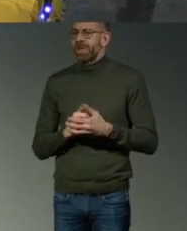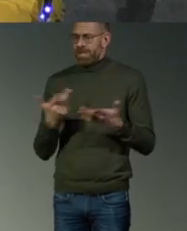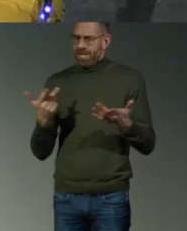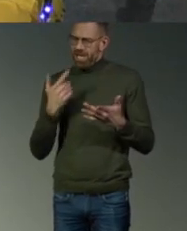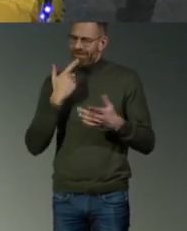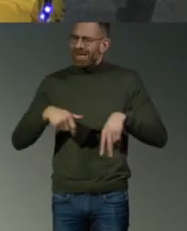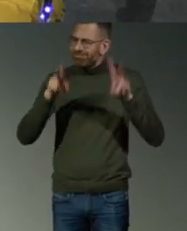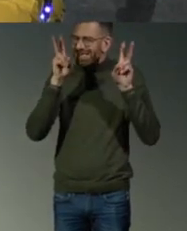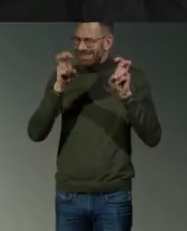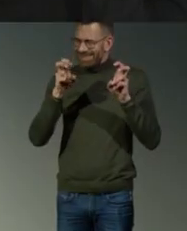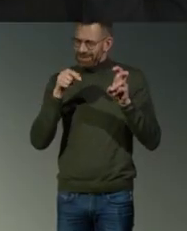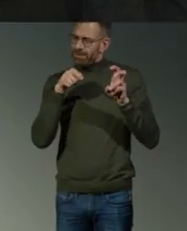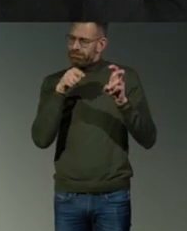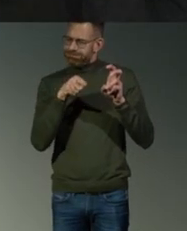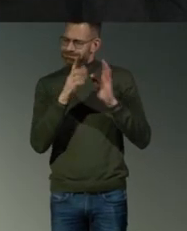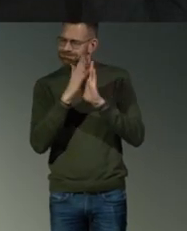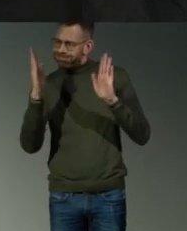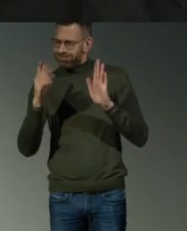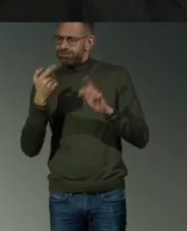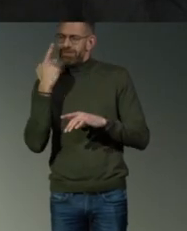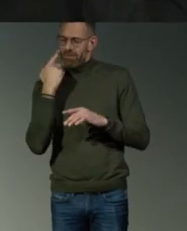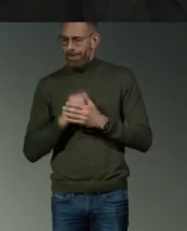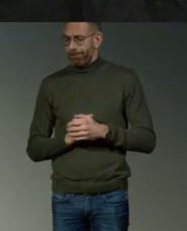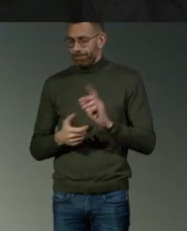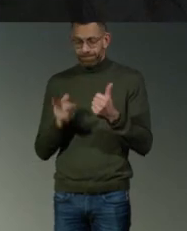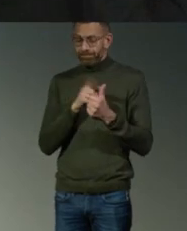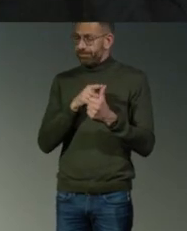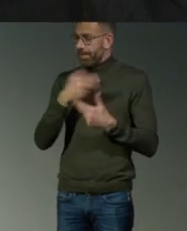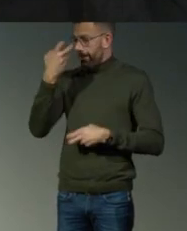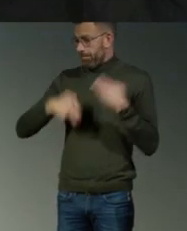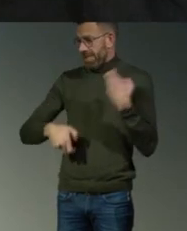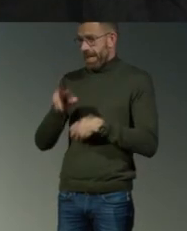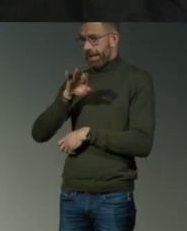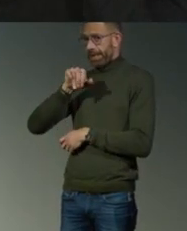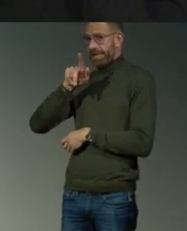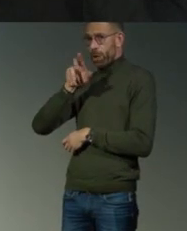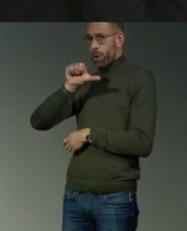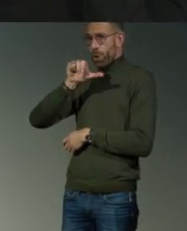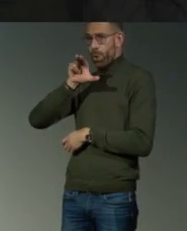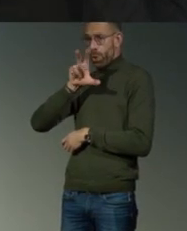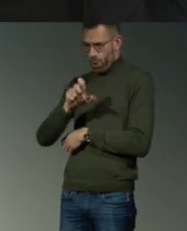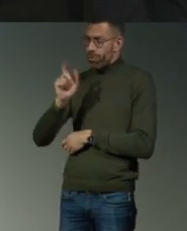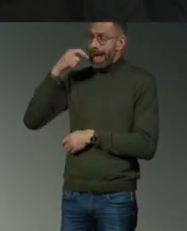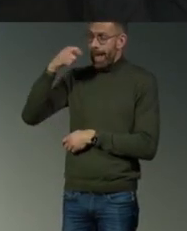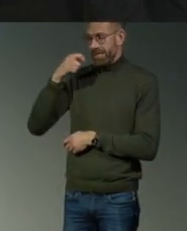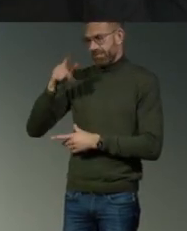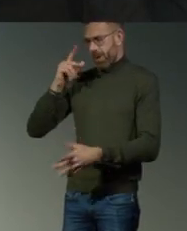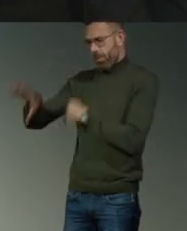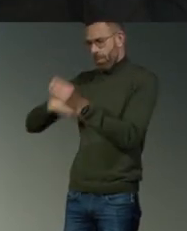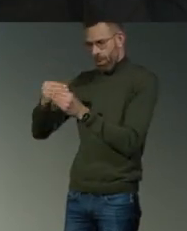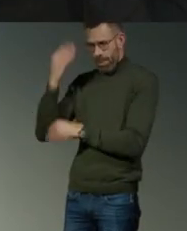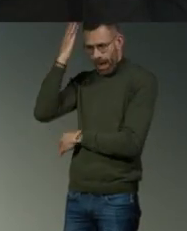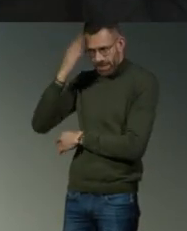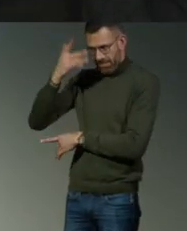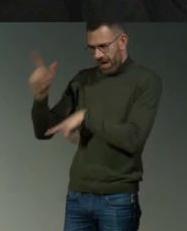sur le titre de cette collection. Pierre Rigaud, vous êtes un expert naturaliste du monde animal et végétal. Vous avez mené